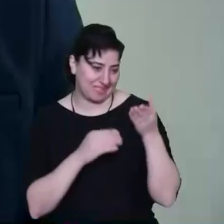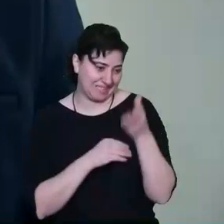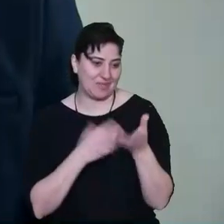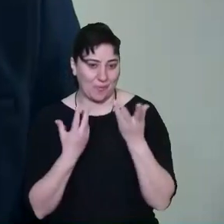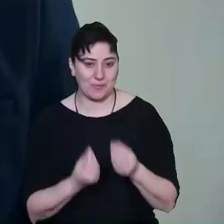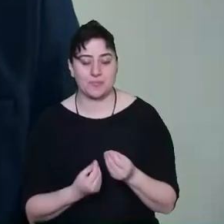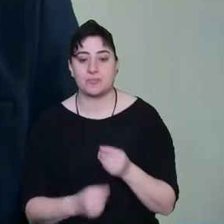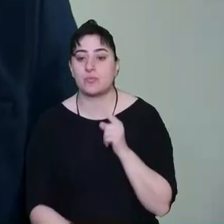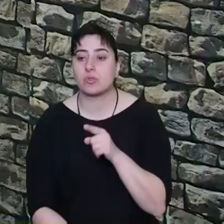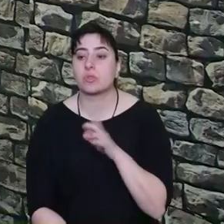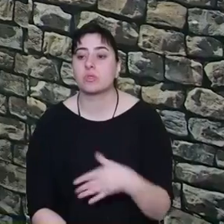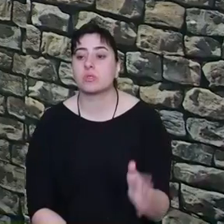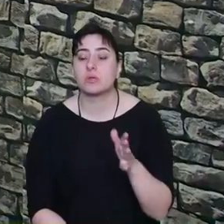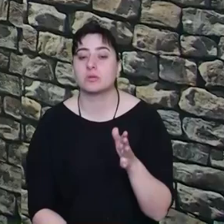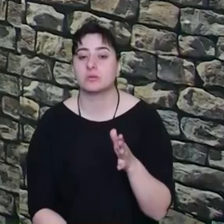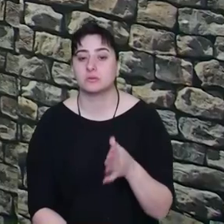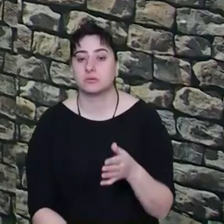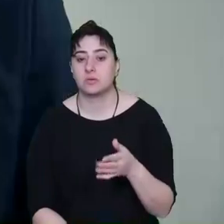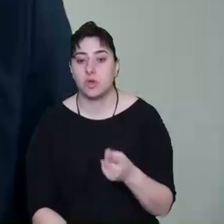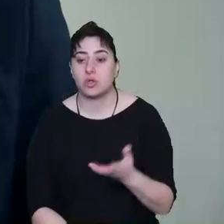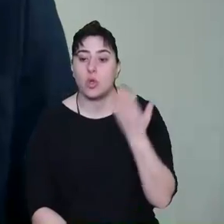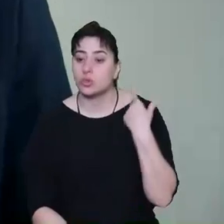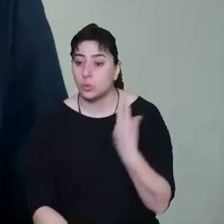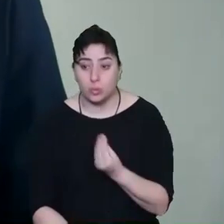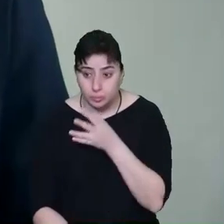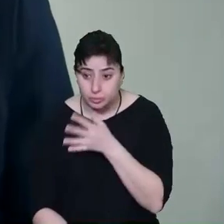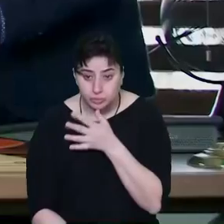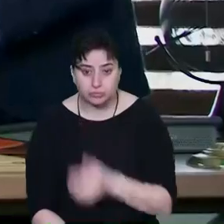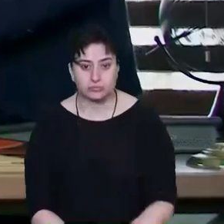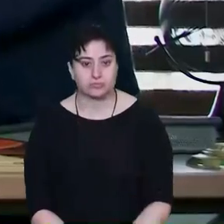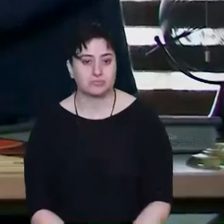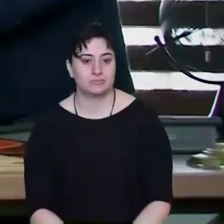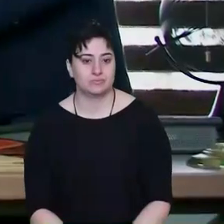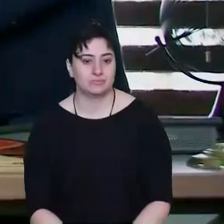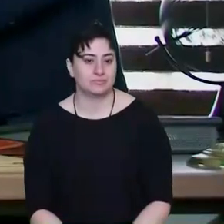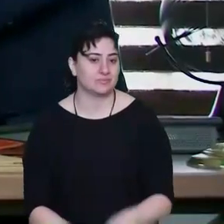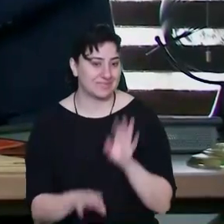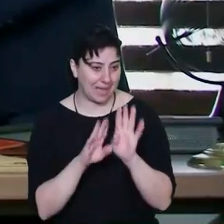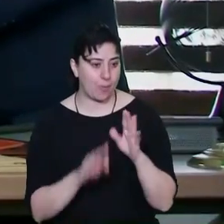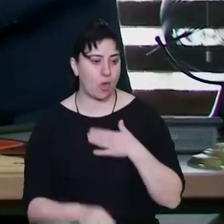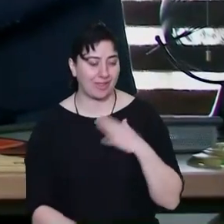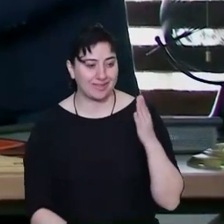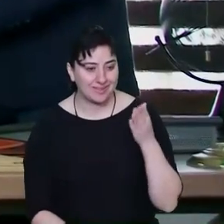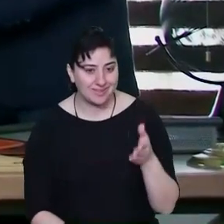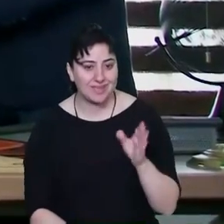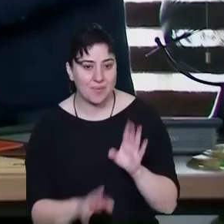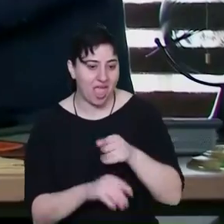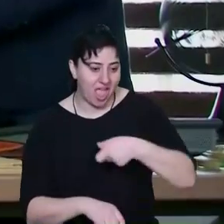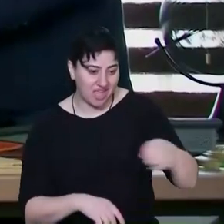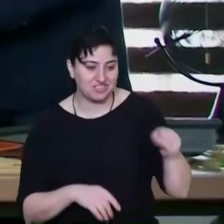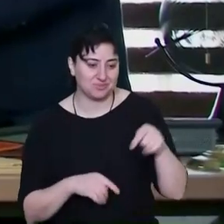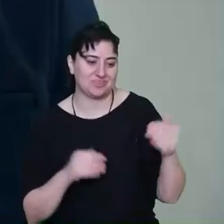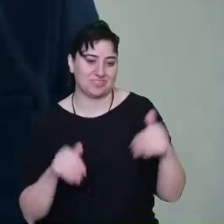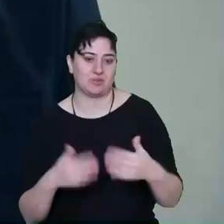girdin. Onu sormuyorum ya. Ondan önce ne oldu biliyor musun? Onu soruyorum. Ay kapının önüne geldin. Kapıyı açtın ve